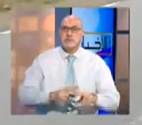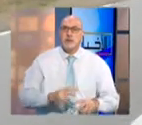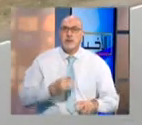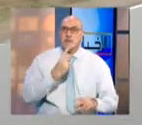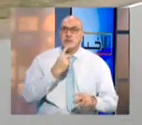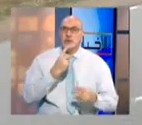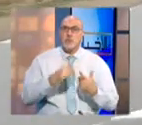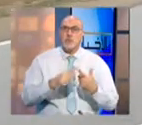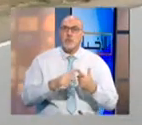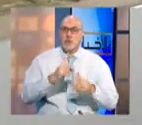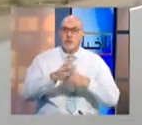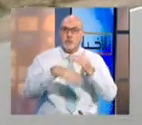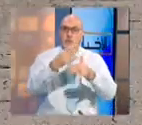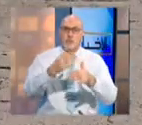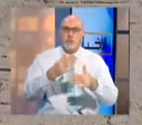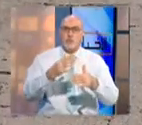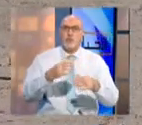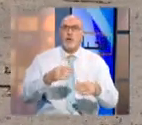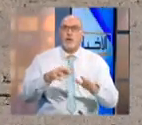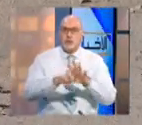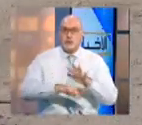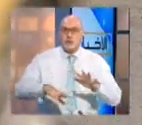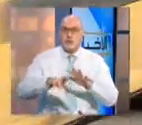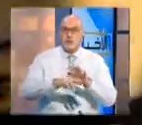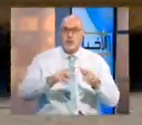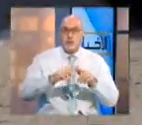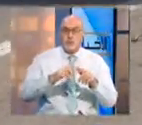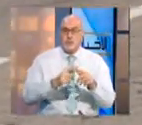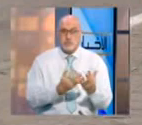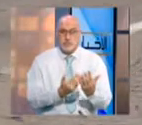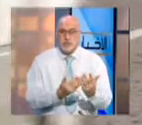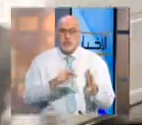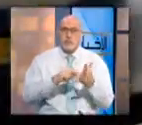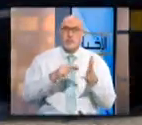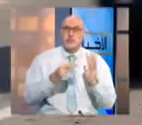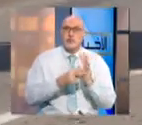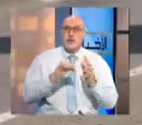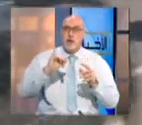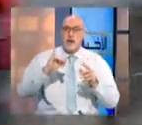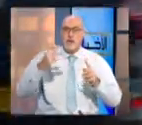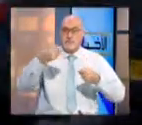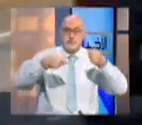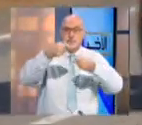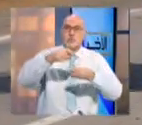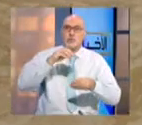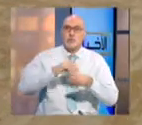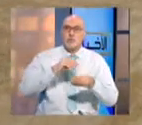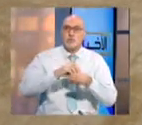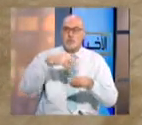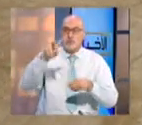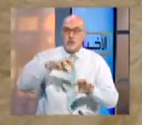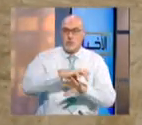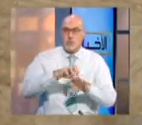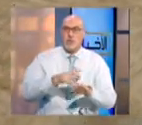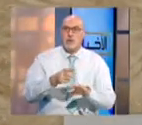الدفع بالتنمية المحلية إلى مستوى أرقى وتفعيل المشاريع الاستثمارية والاقتصادية في الولاية